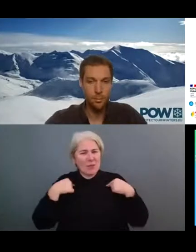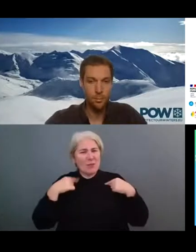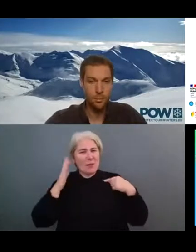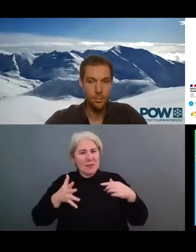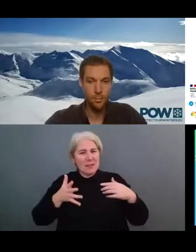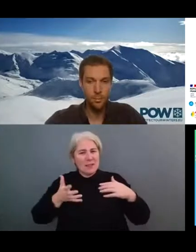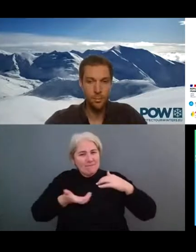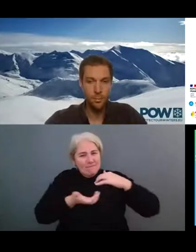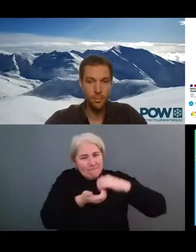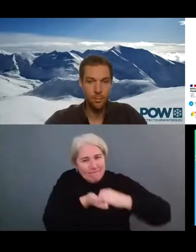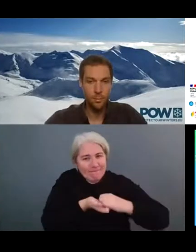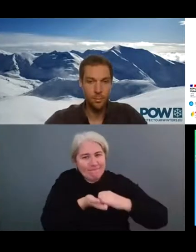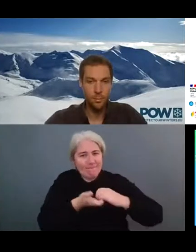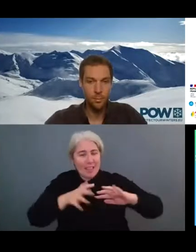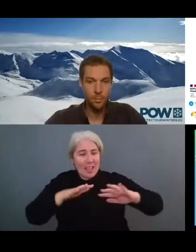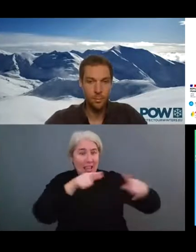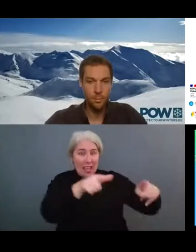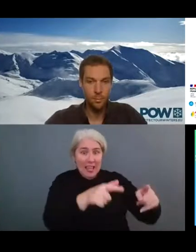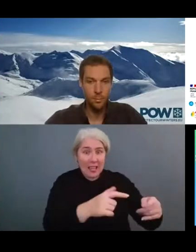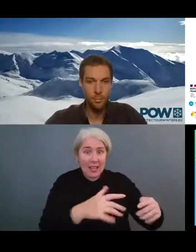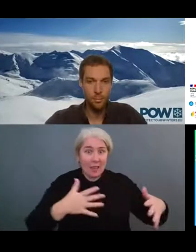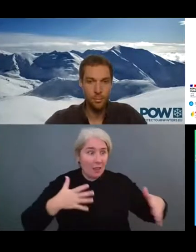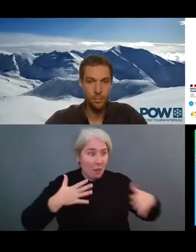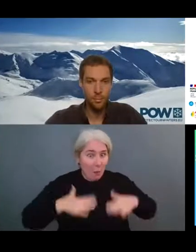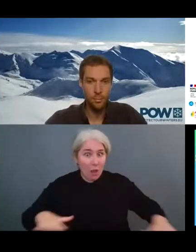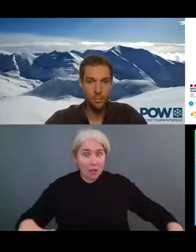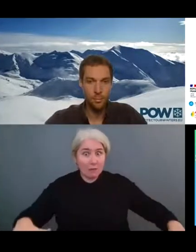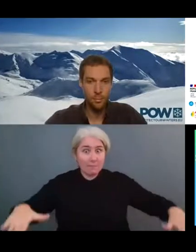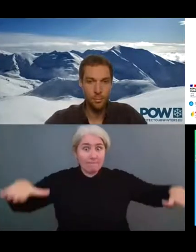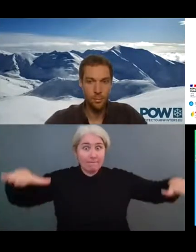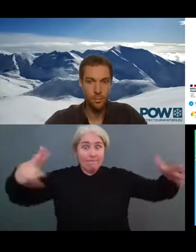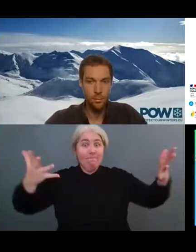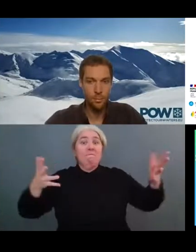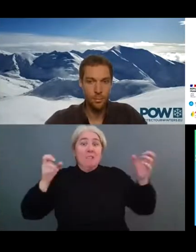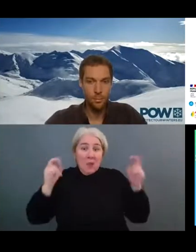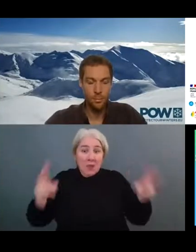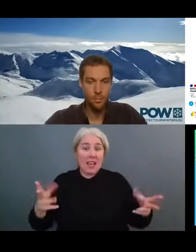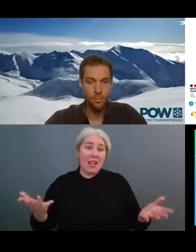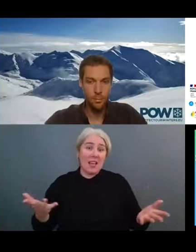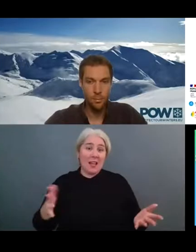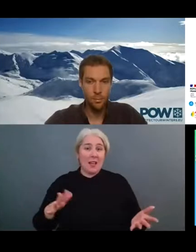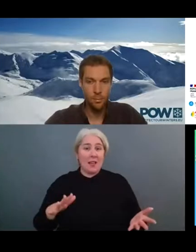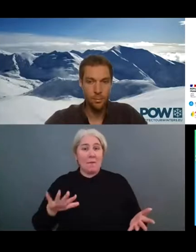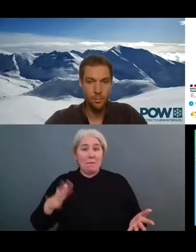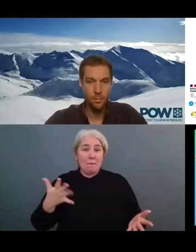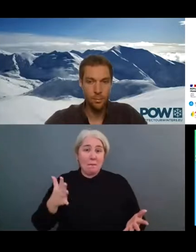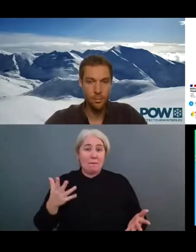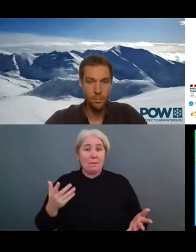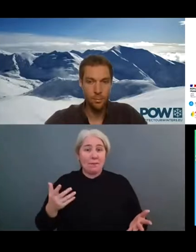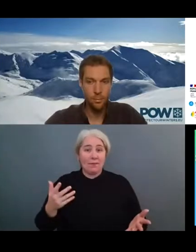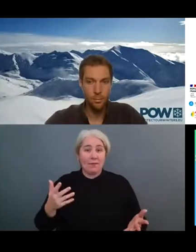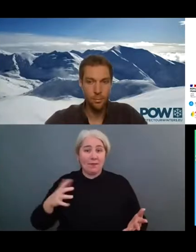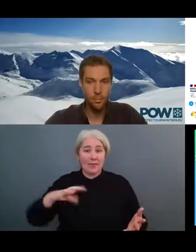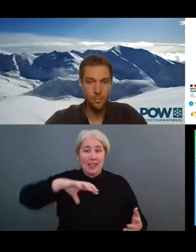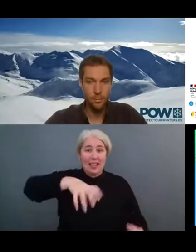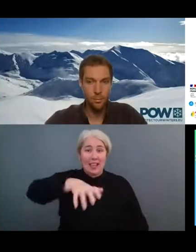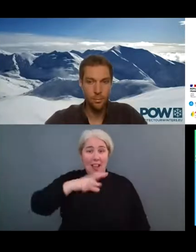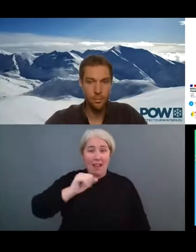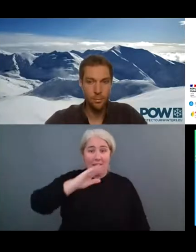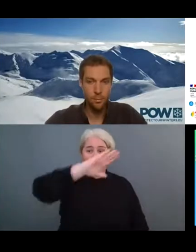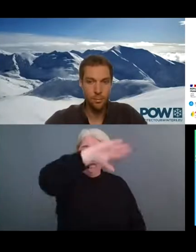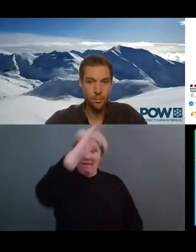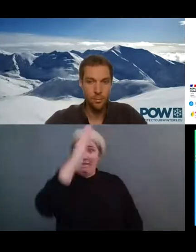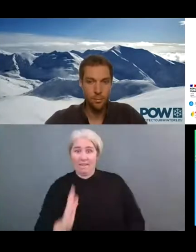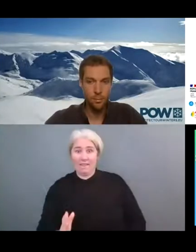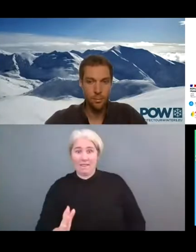vont être en repli dans les zones moins littorales ou encore être justement en capacité de